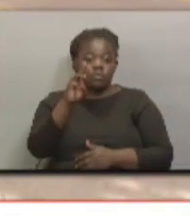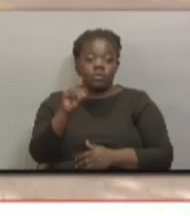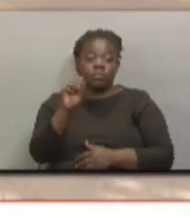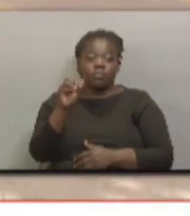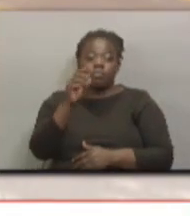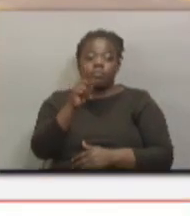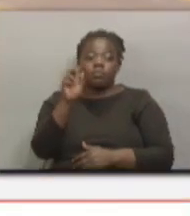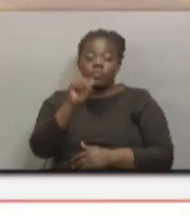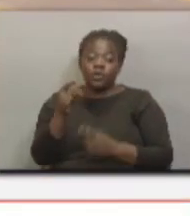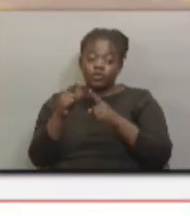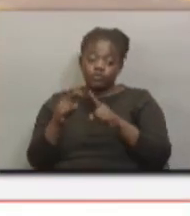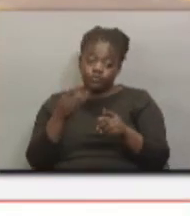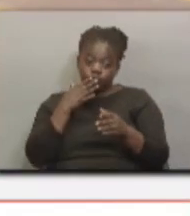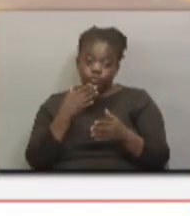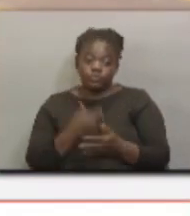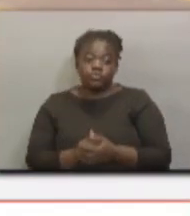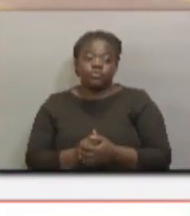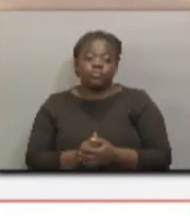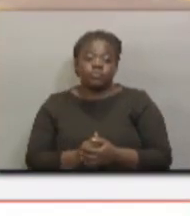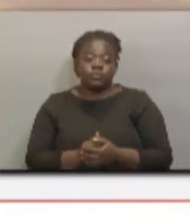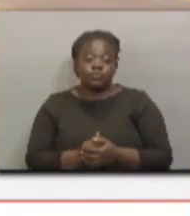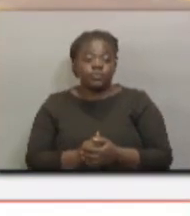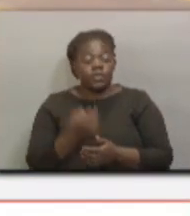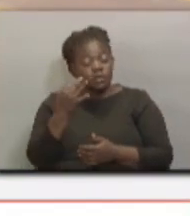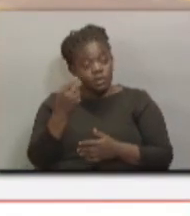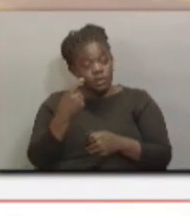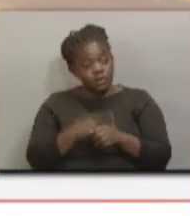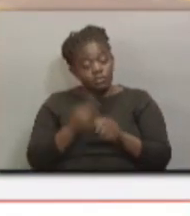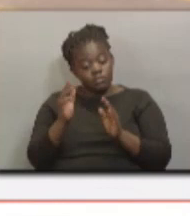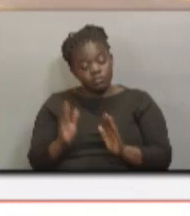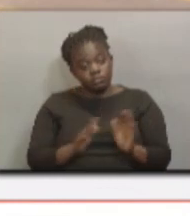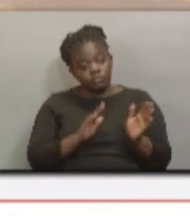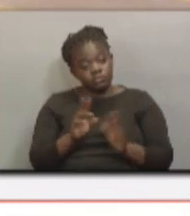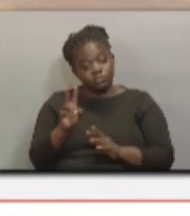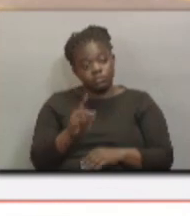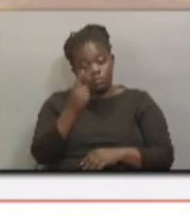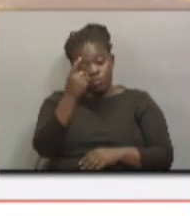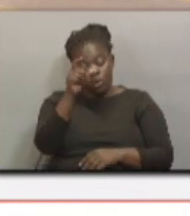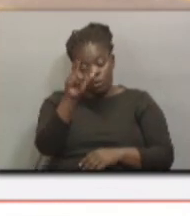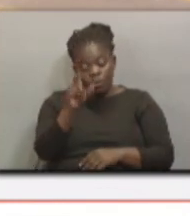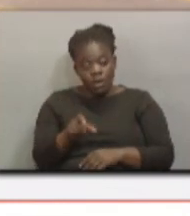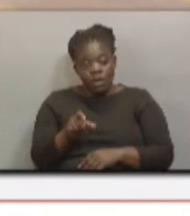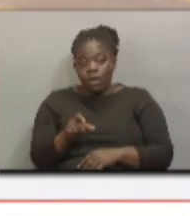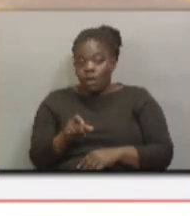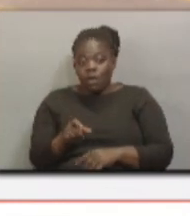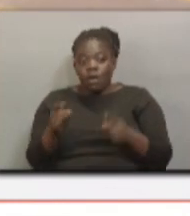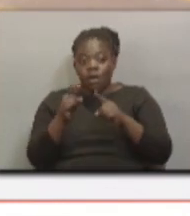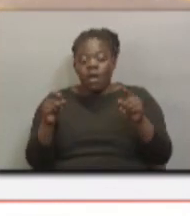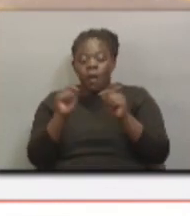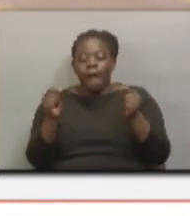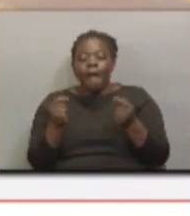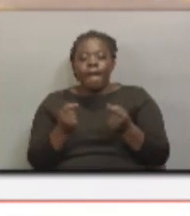njawulo, Mukozi mulungi. Bwe tuba tumutegeka, tetumutegeka nga muntu omu, wabula mubeera nga